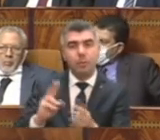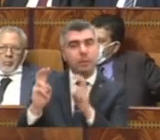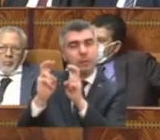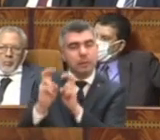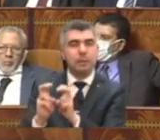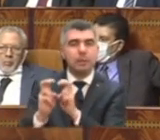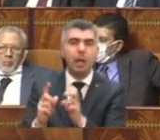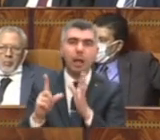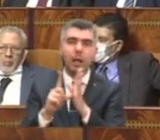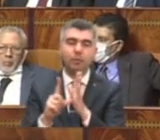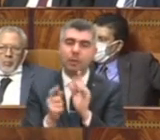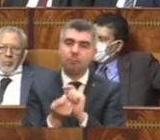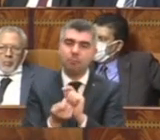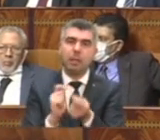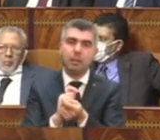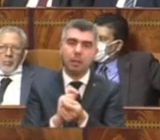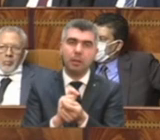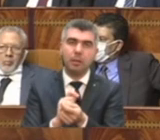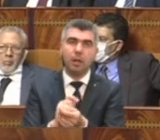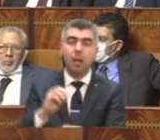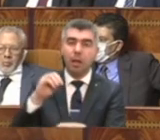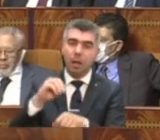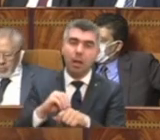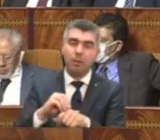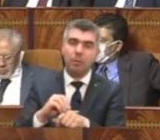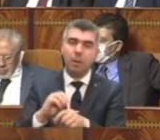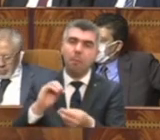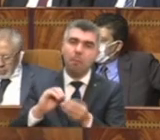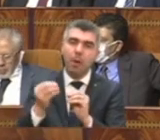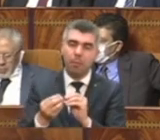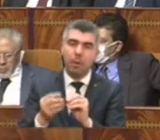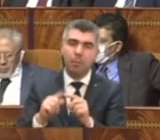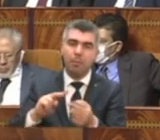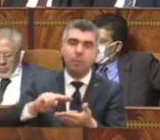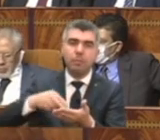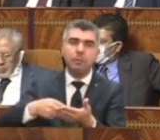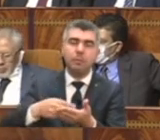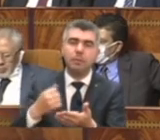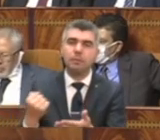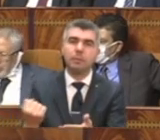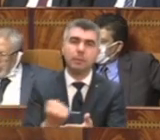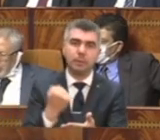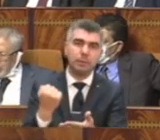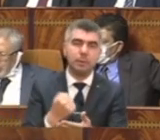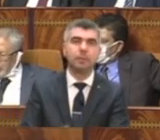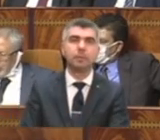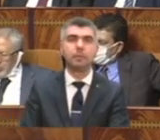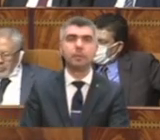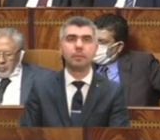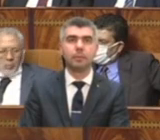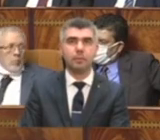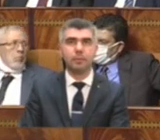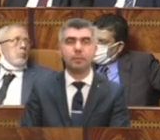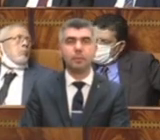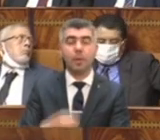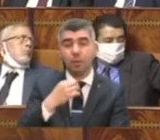ديالو، وكذلك هذيك المشكل ديال لي ريغلومون هو كثار وكثر، هذاك هو الكارثه العظمى. هذا هو يعني، لانه